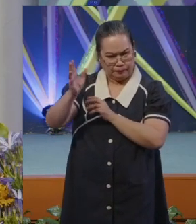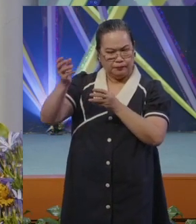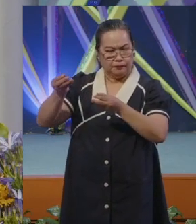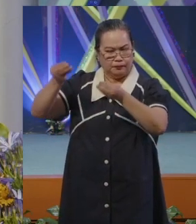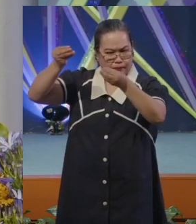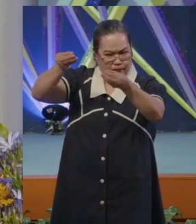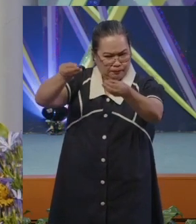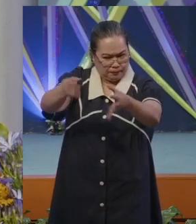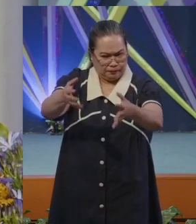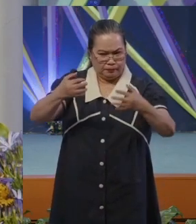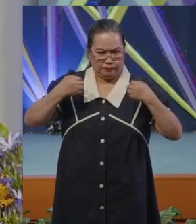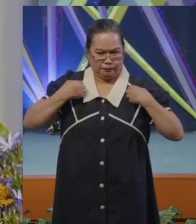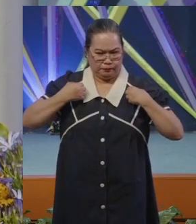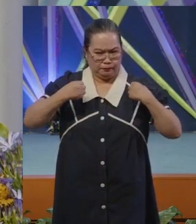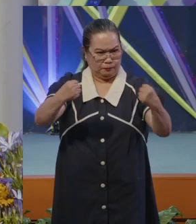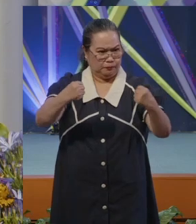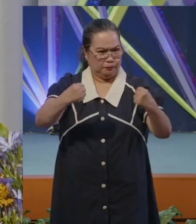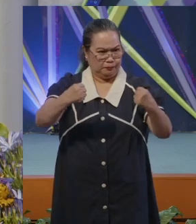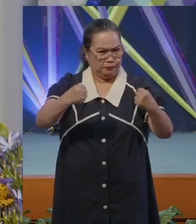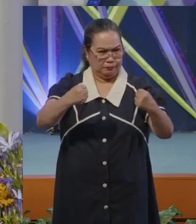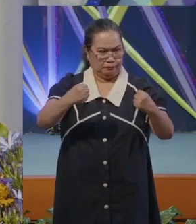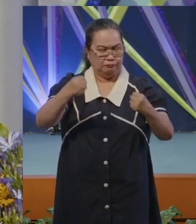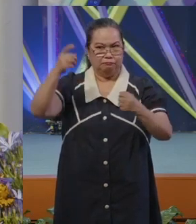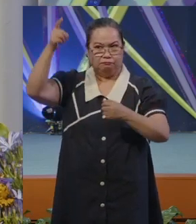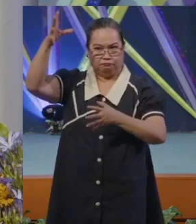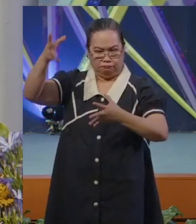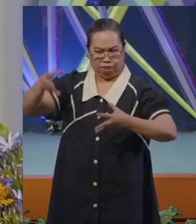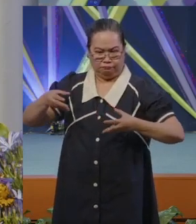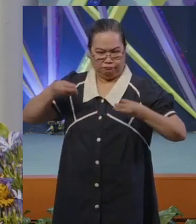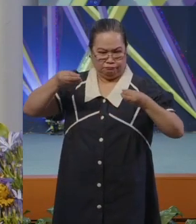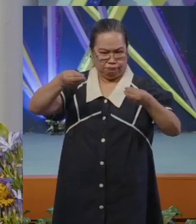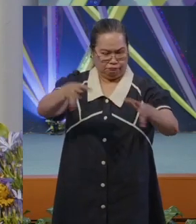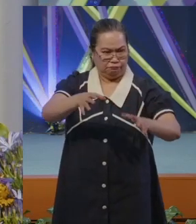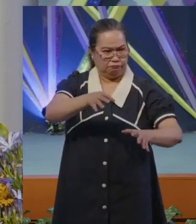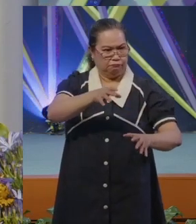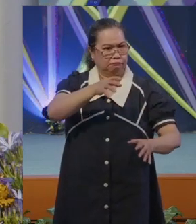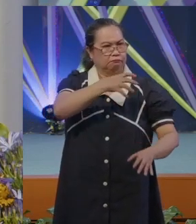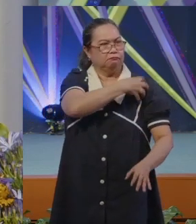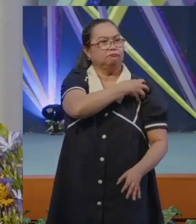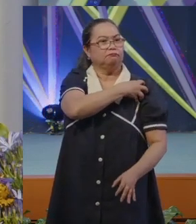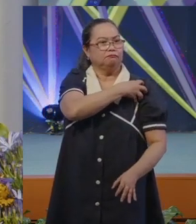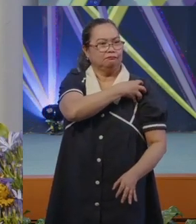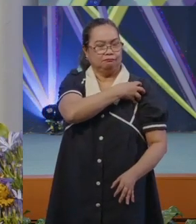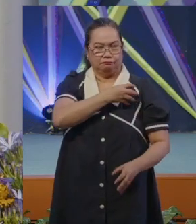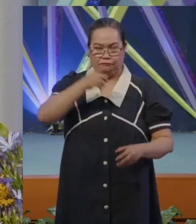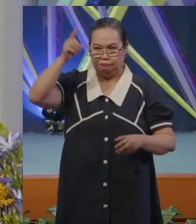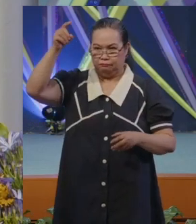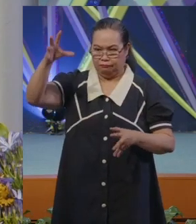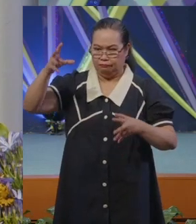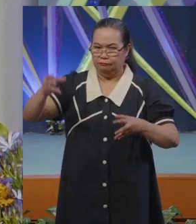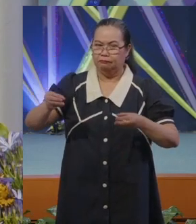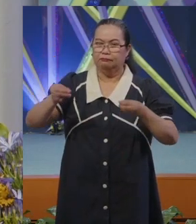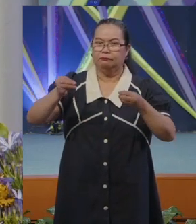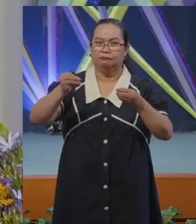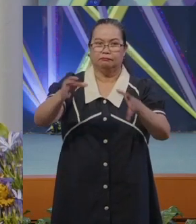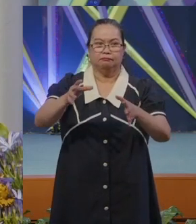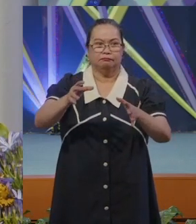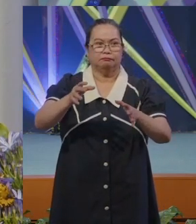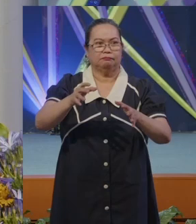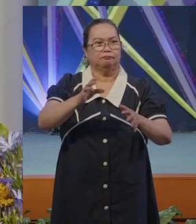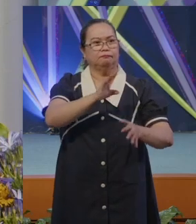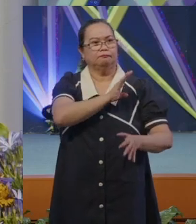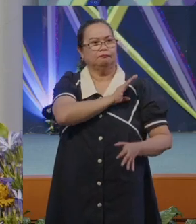ng kalakasan, siya ang magbibigay ng kapangyarihan, siya ang magbibigay ng